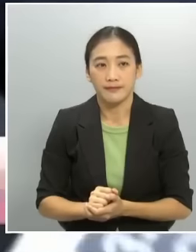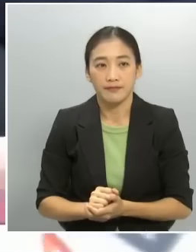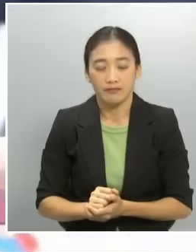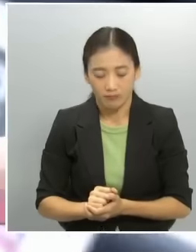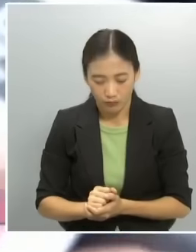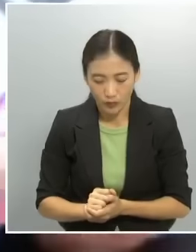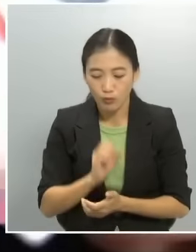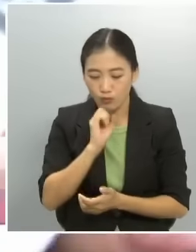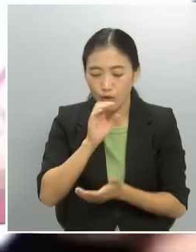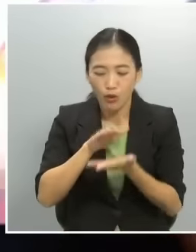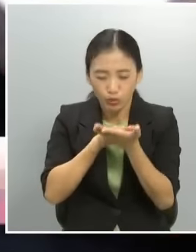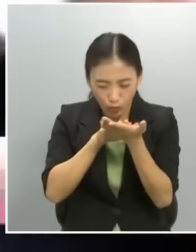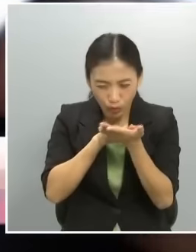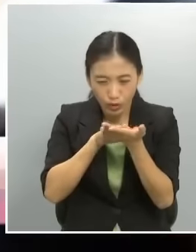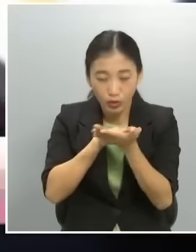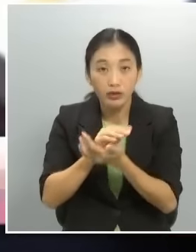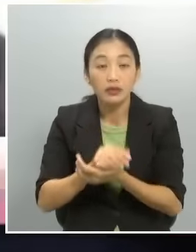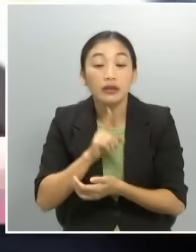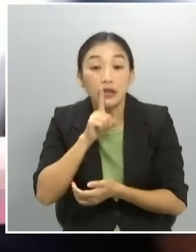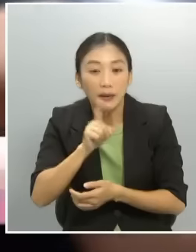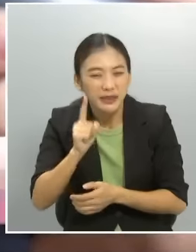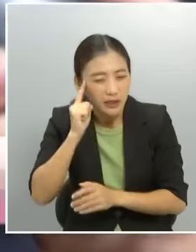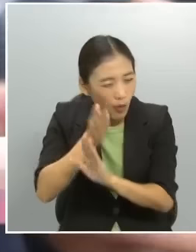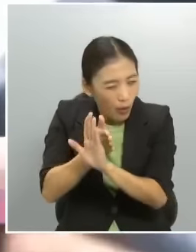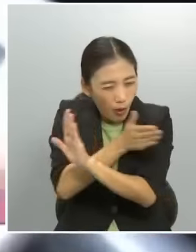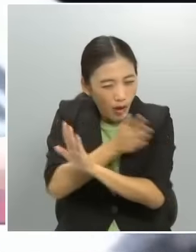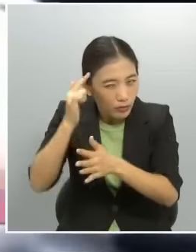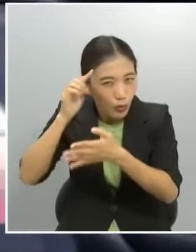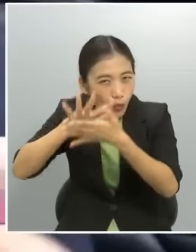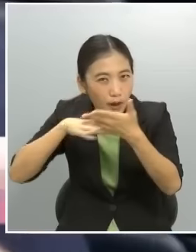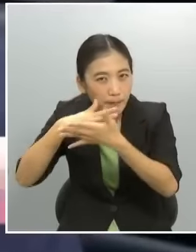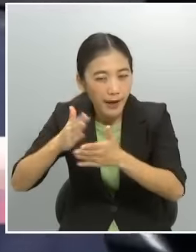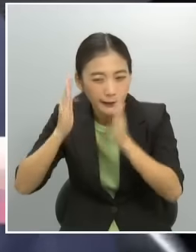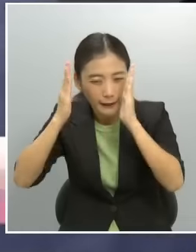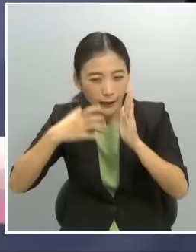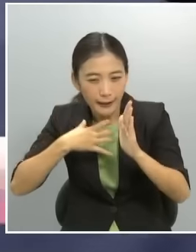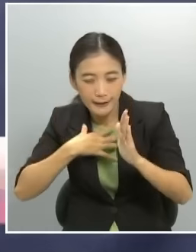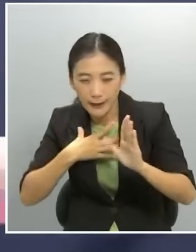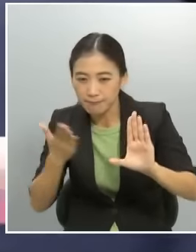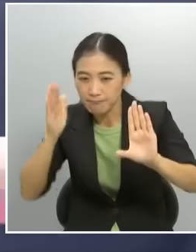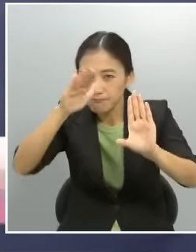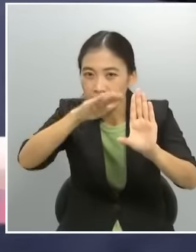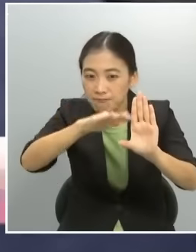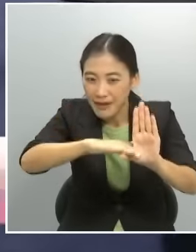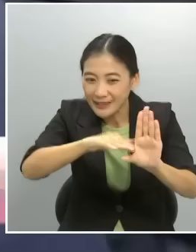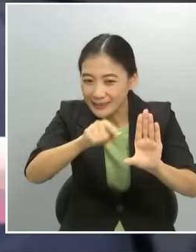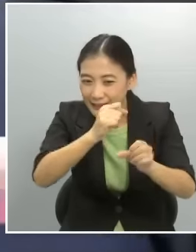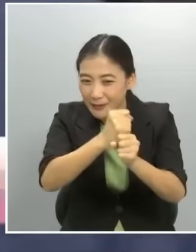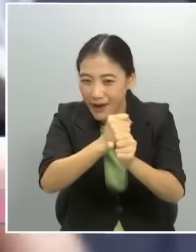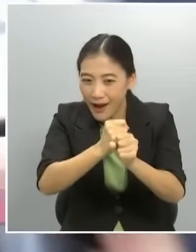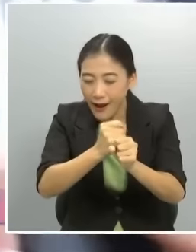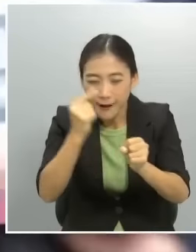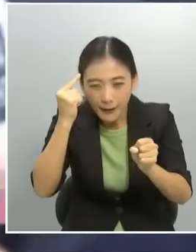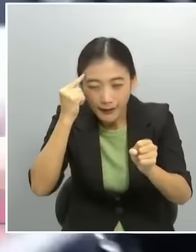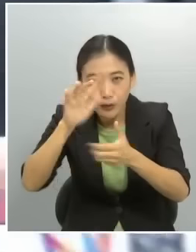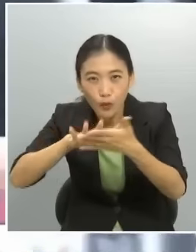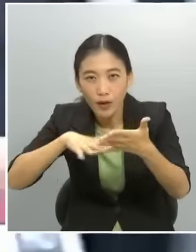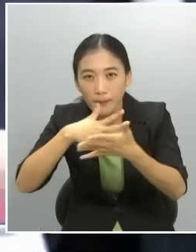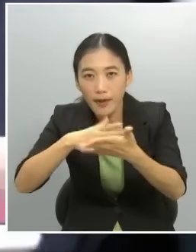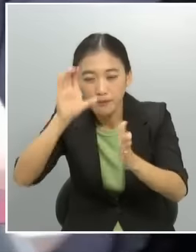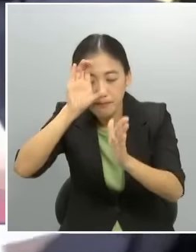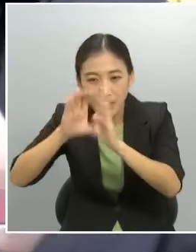ษครับ หรือว่าจริงๆเราตั้งใจที่จะเข้าไปอยู่บ้านนั้น เปล่าครับเปล่าครับ วันที่ไฟไหม้ที่เราตั้งใจกลับไปเอารูปไหม เปล่าครับ มันเป็นการวางแผน